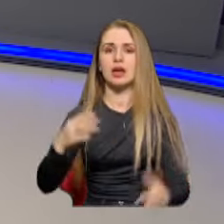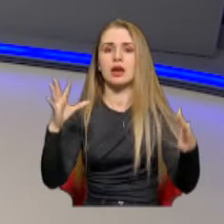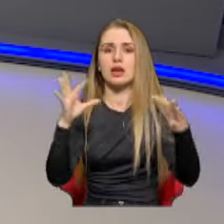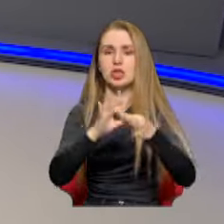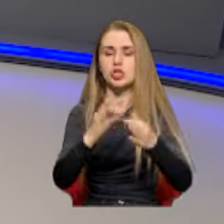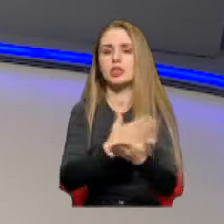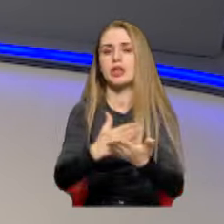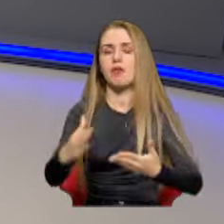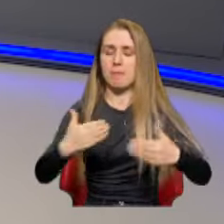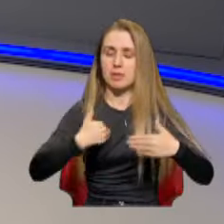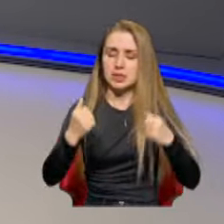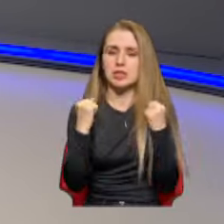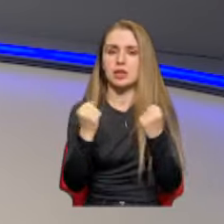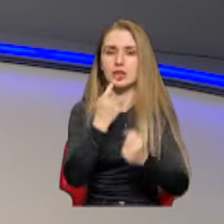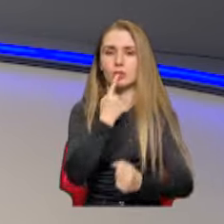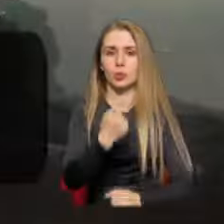kaya gibiyiz.